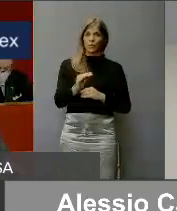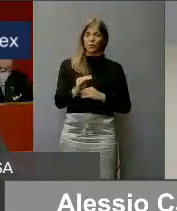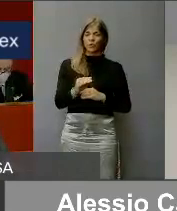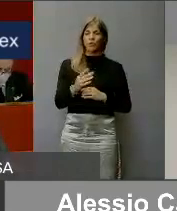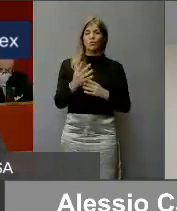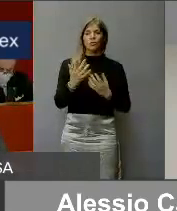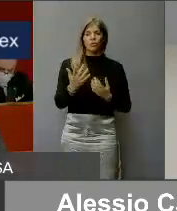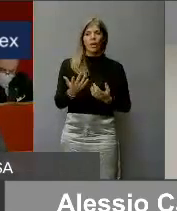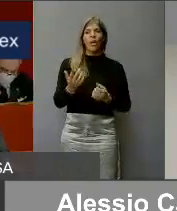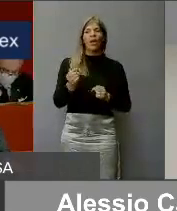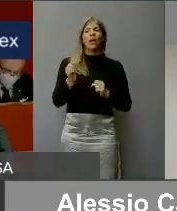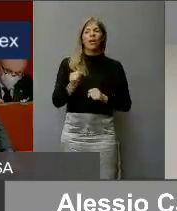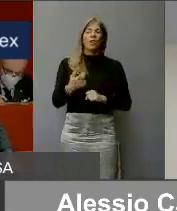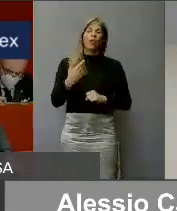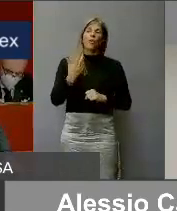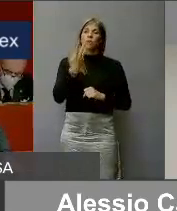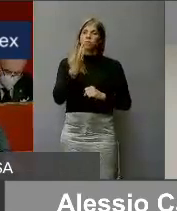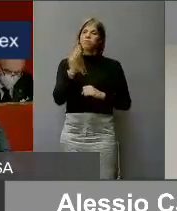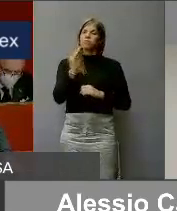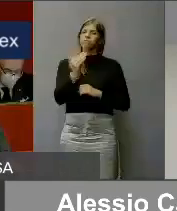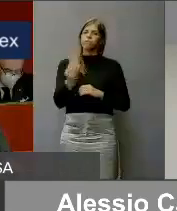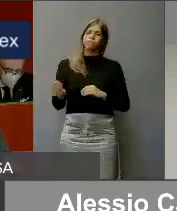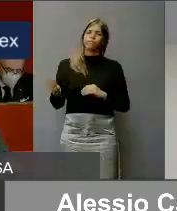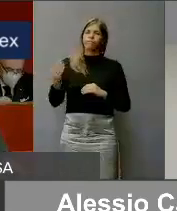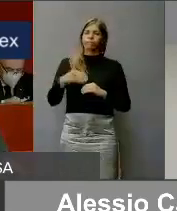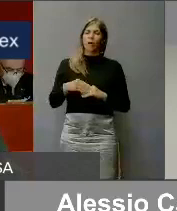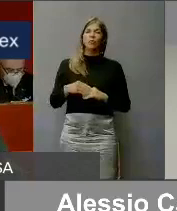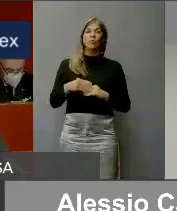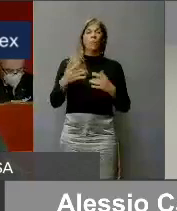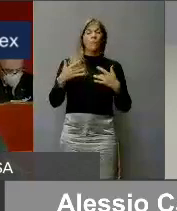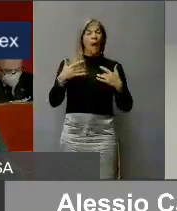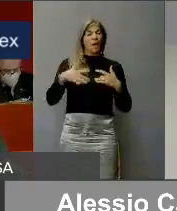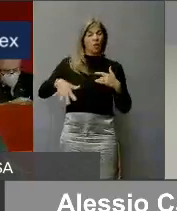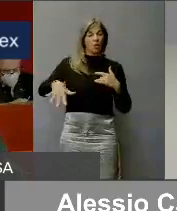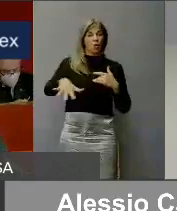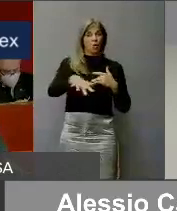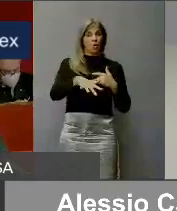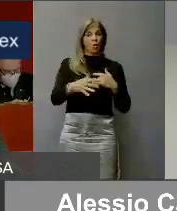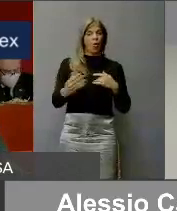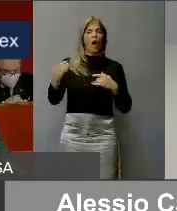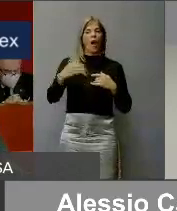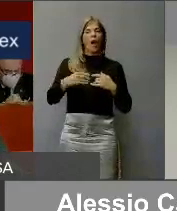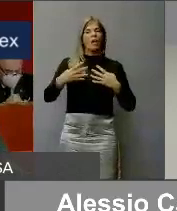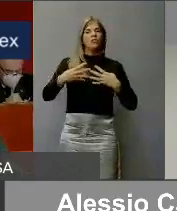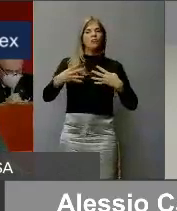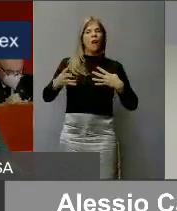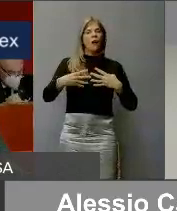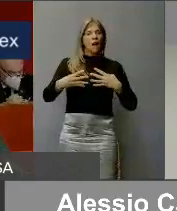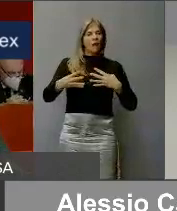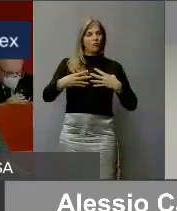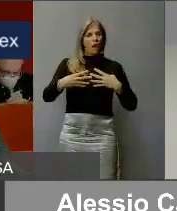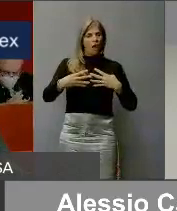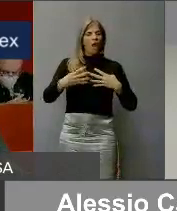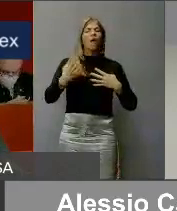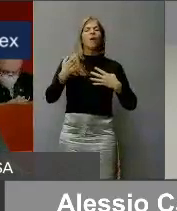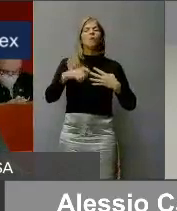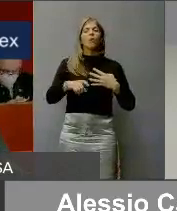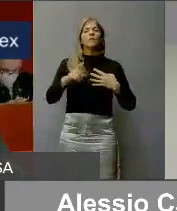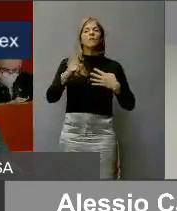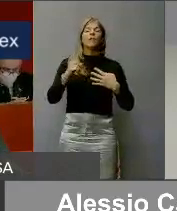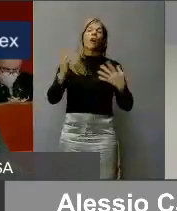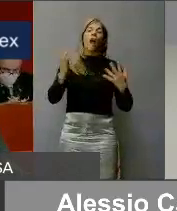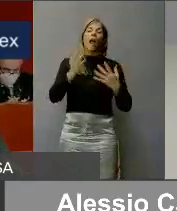essere delle cancellate per poter chiudere nei loro almeno nelle ore notturne i giardini catellani perché questa richiesta